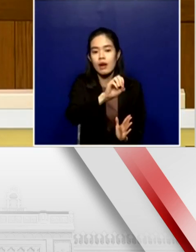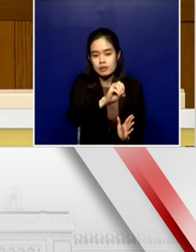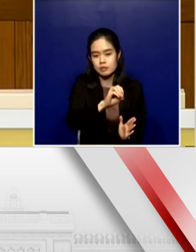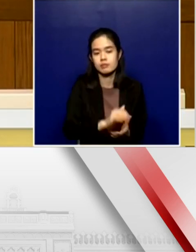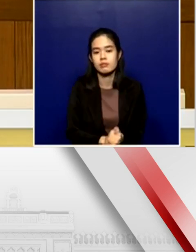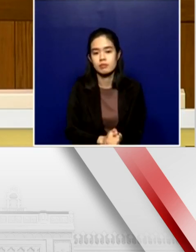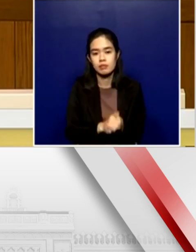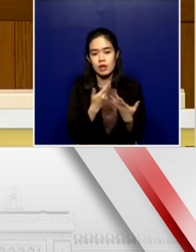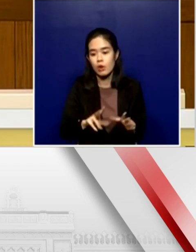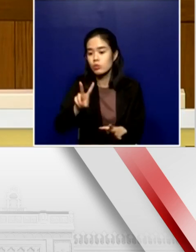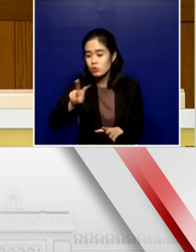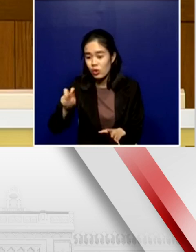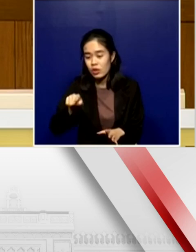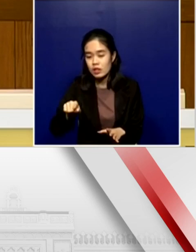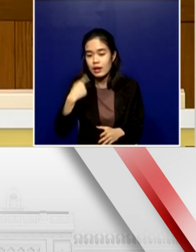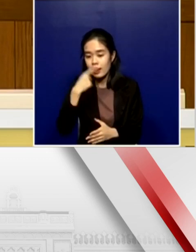ที่มีคุณสมบัติ